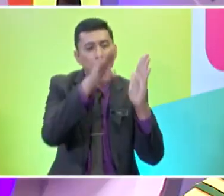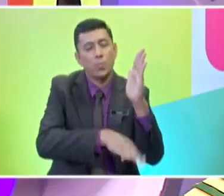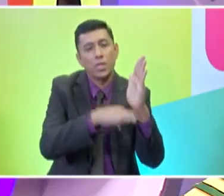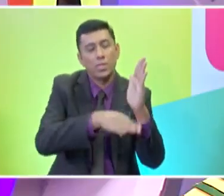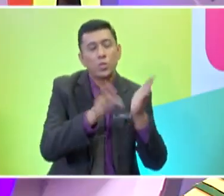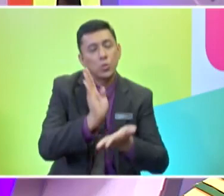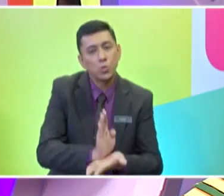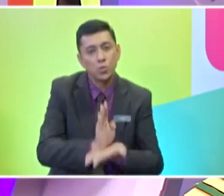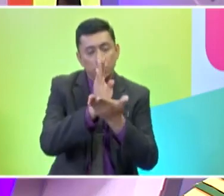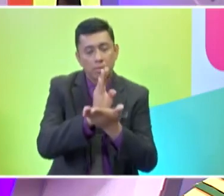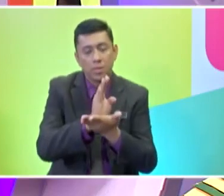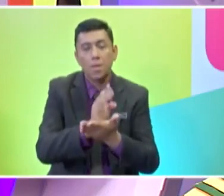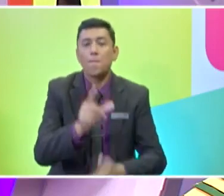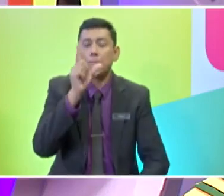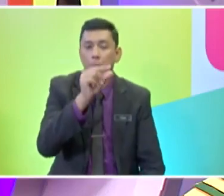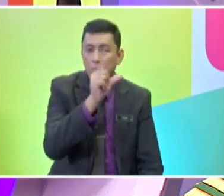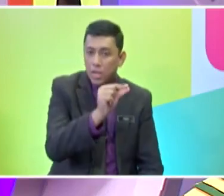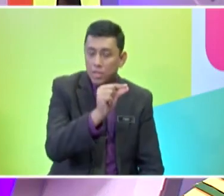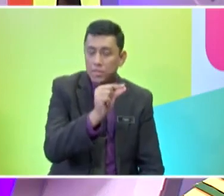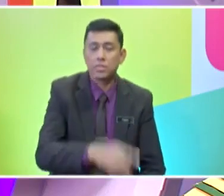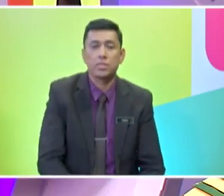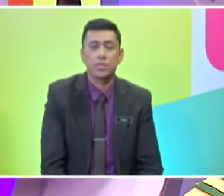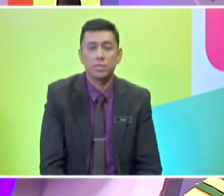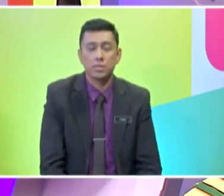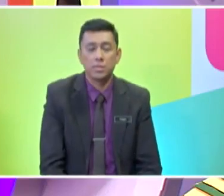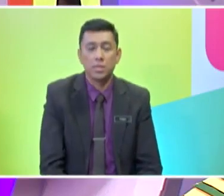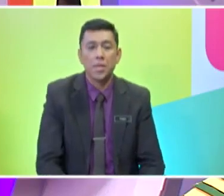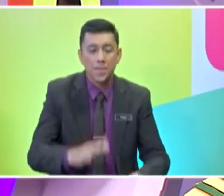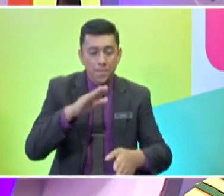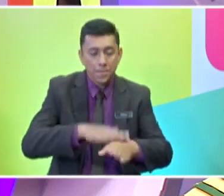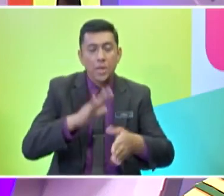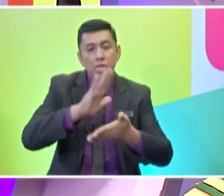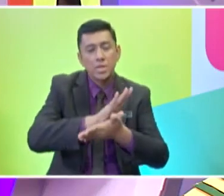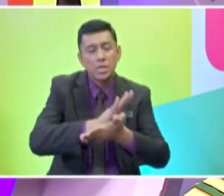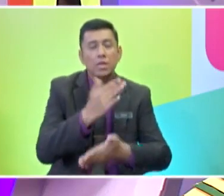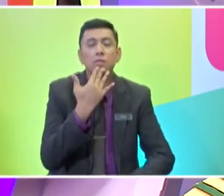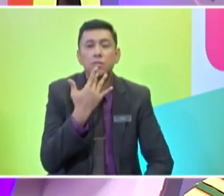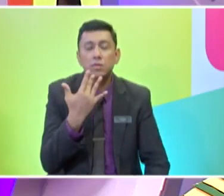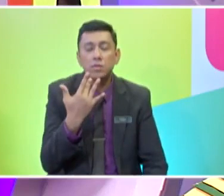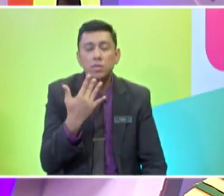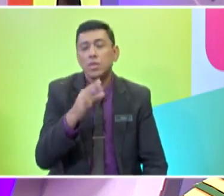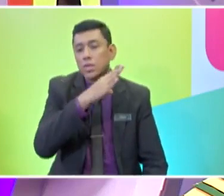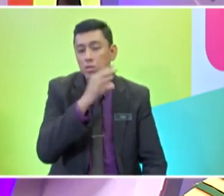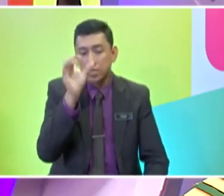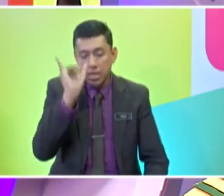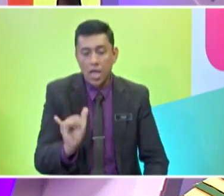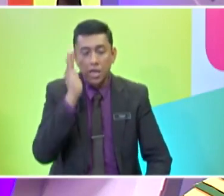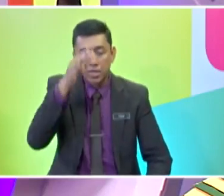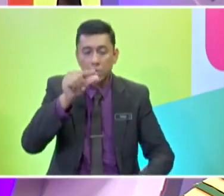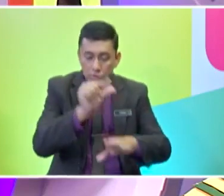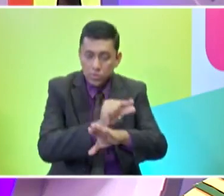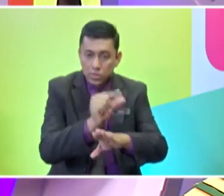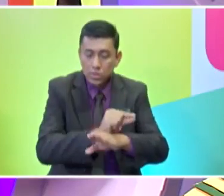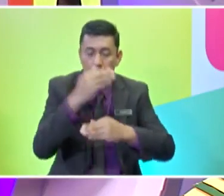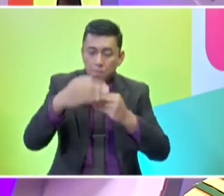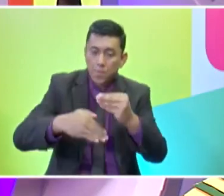untuk kita menampal ataupun kita tempelkan pada kertas yang akan kita gunakan untuk membalut